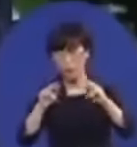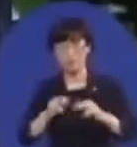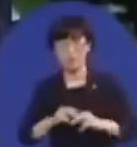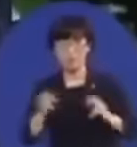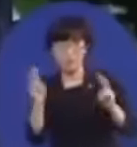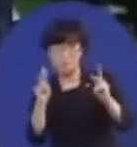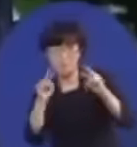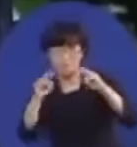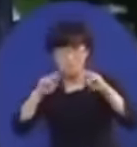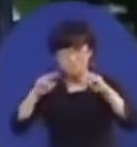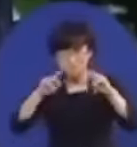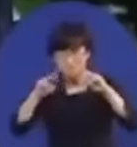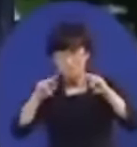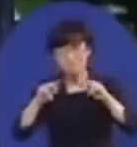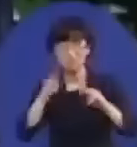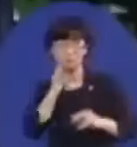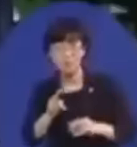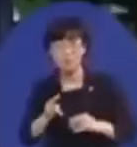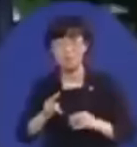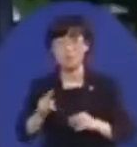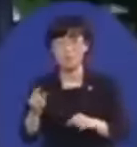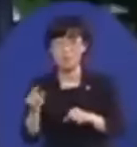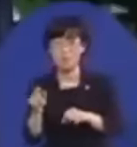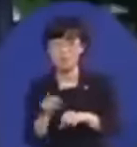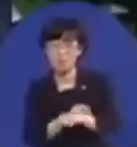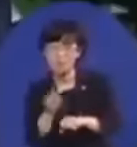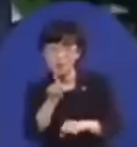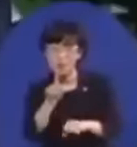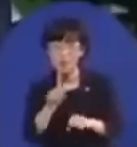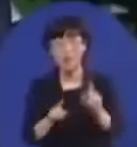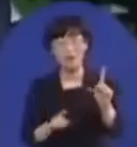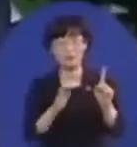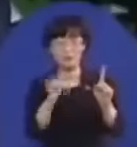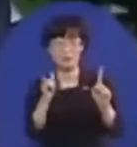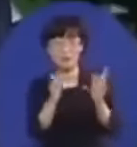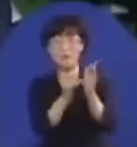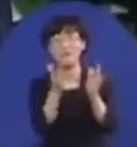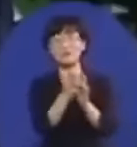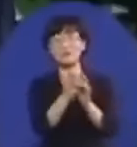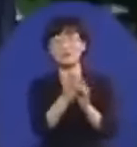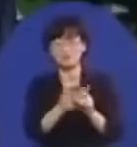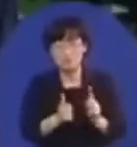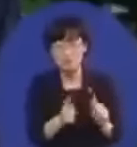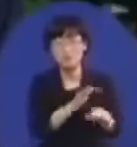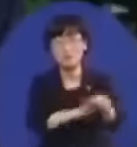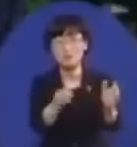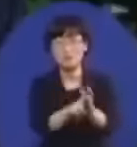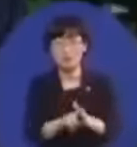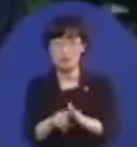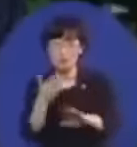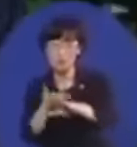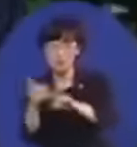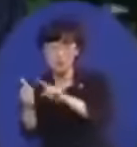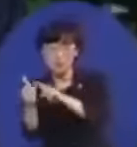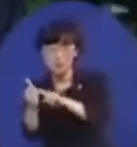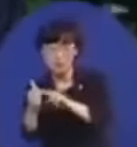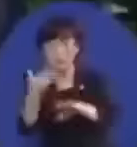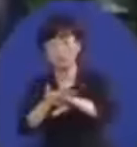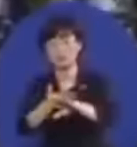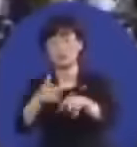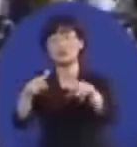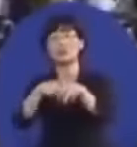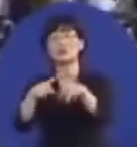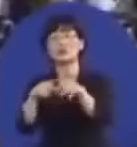둘이 다 특정 종교를 믿어요. 한 사람은 예수님을 열렬히 믿고 다른 사람은 다른 종교를 열렬히